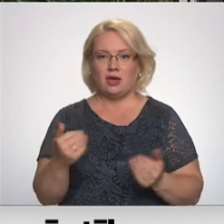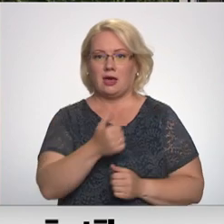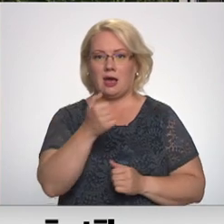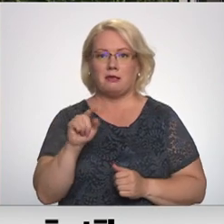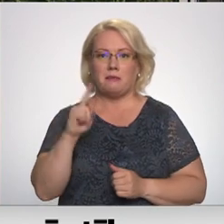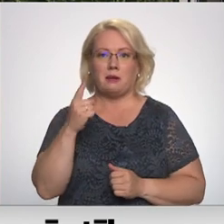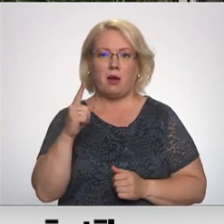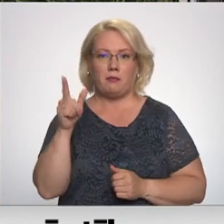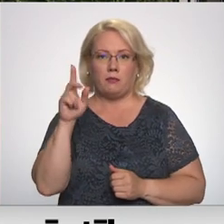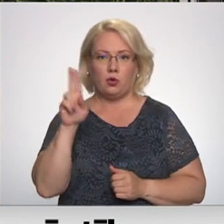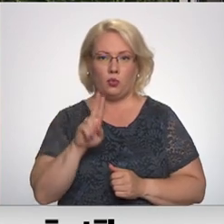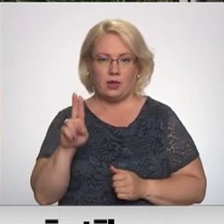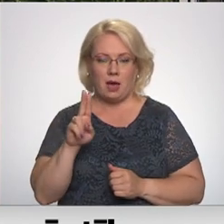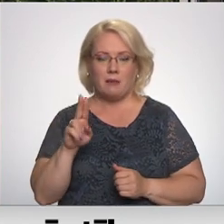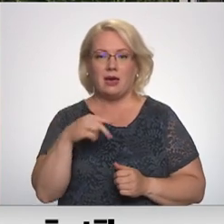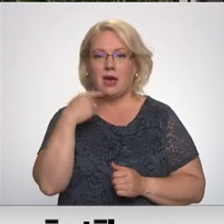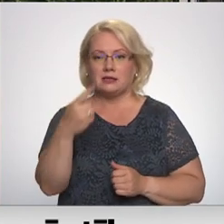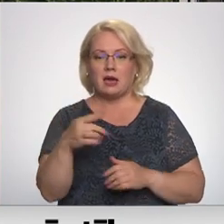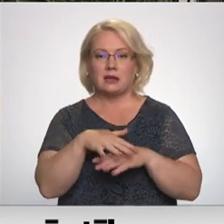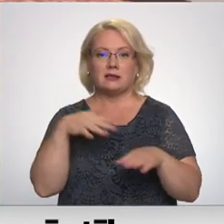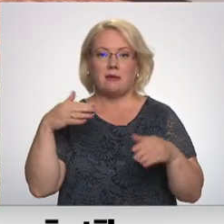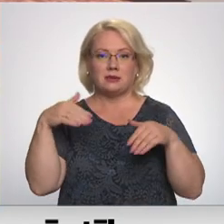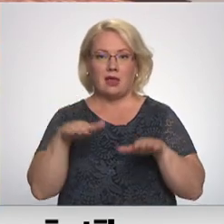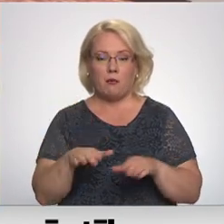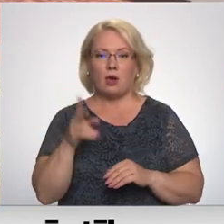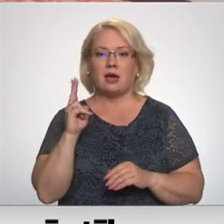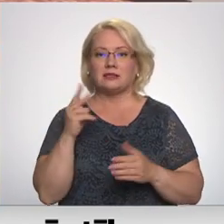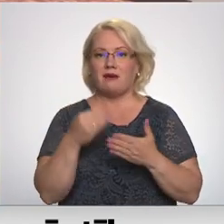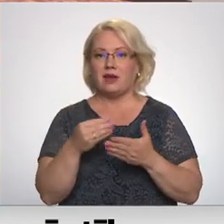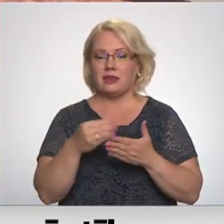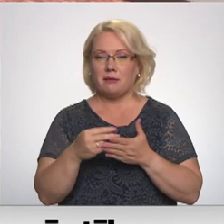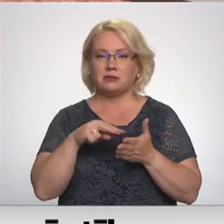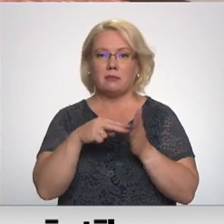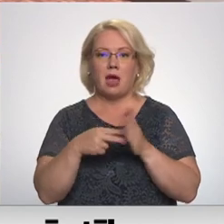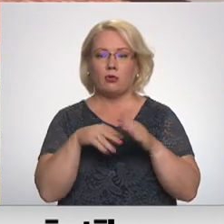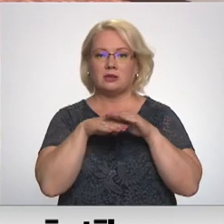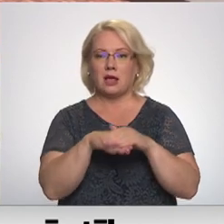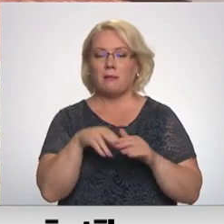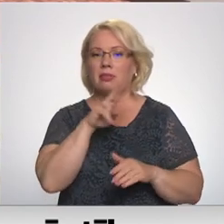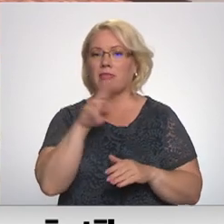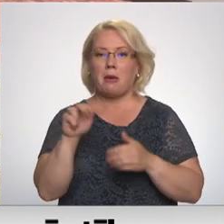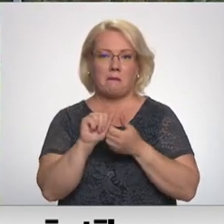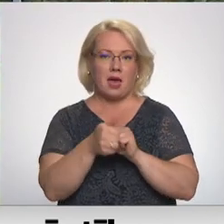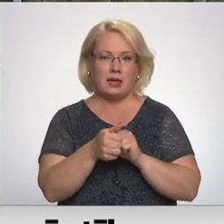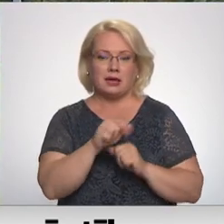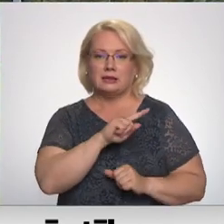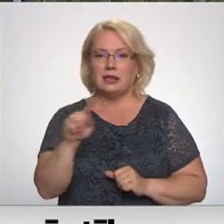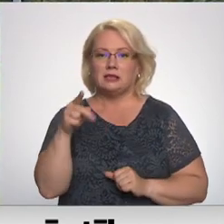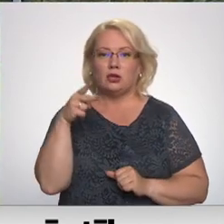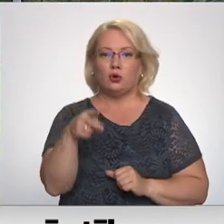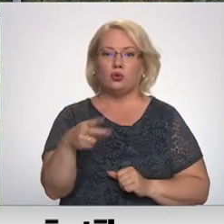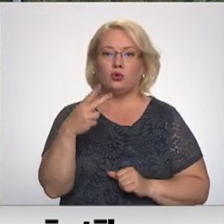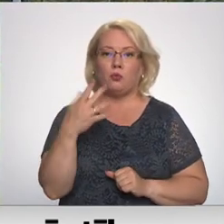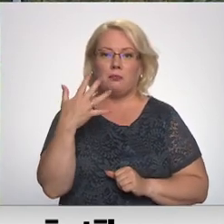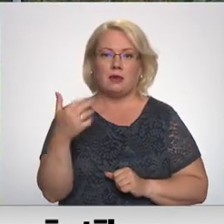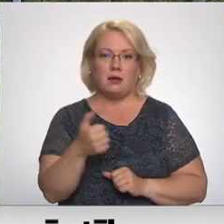Jūnijam. Jāatgādina, ar Saeimas lēmumu kadastrālās vērtības Latvijā plānotas saglabāt nemainīgas līdz pat